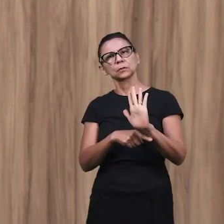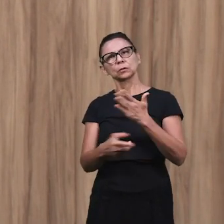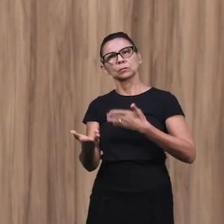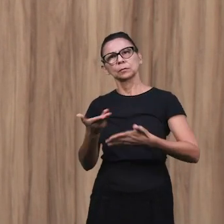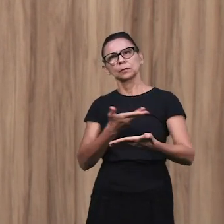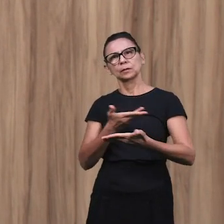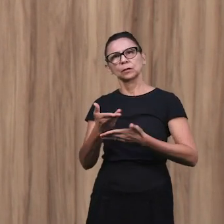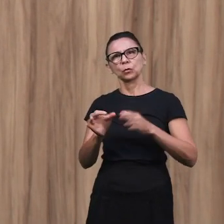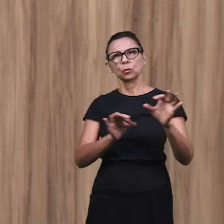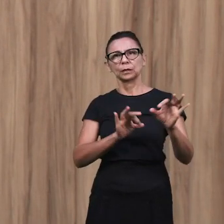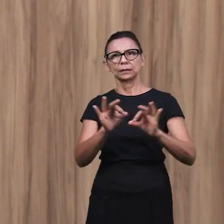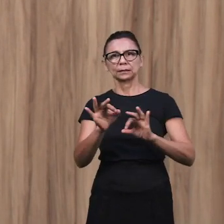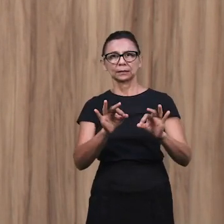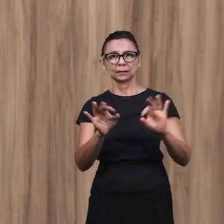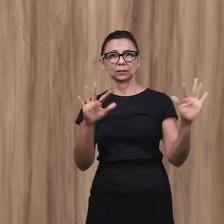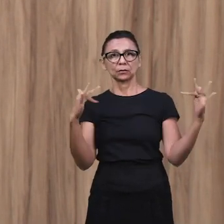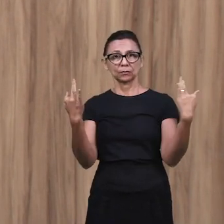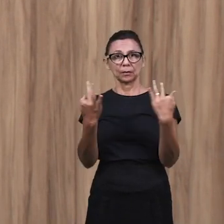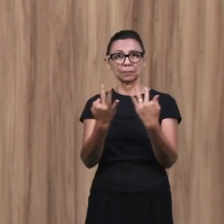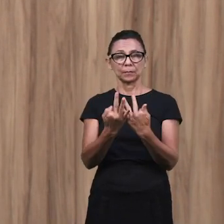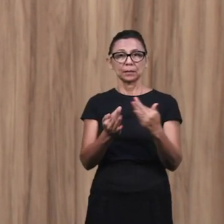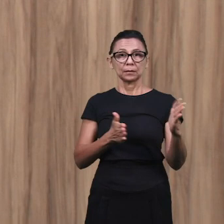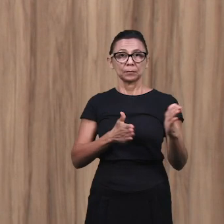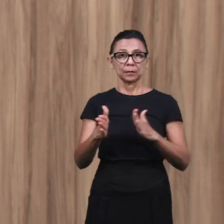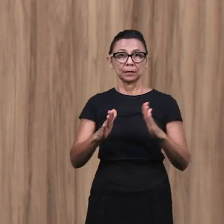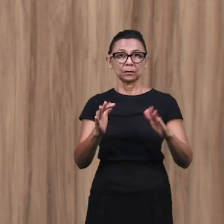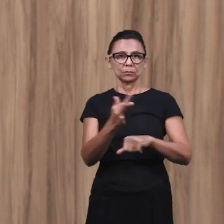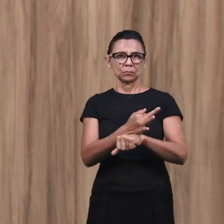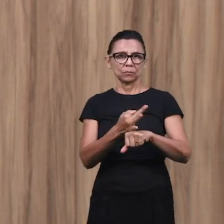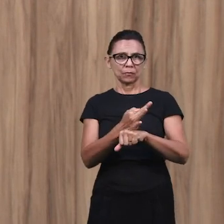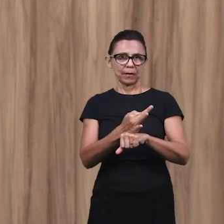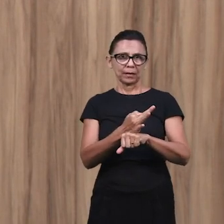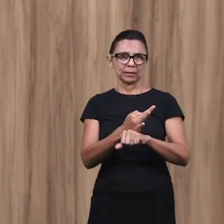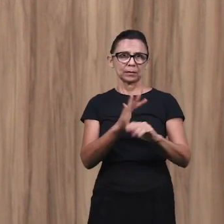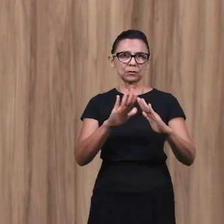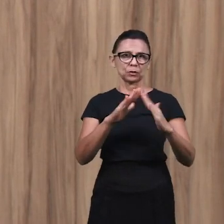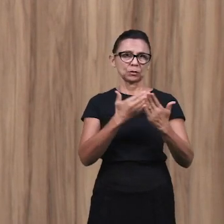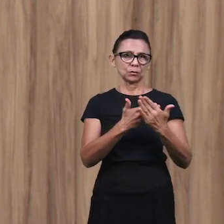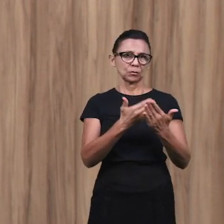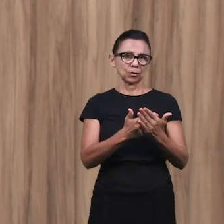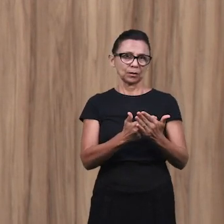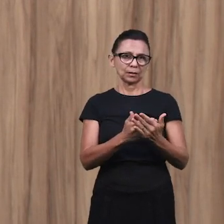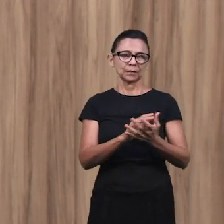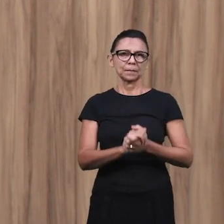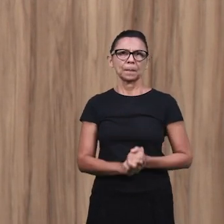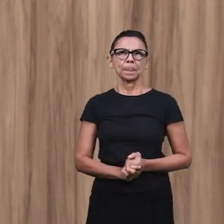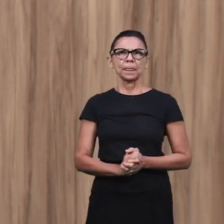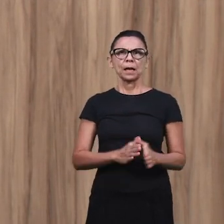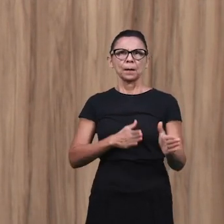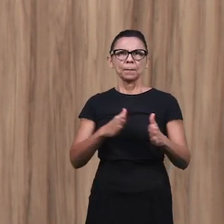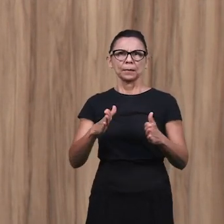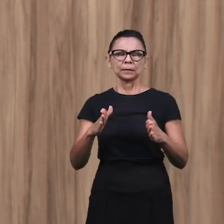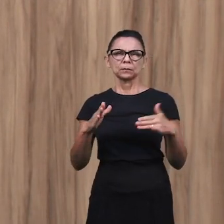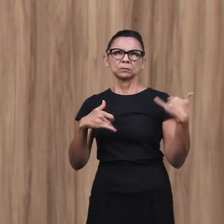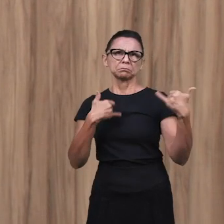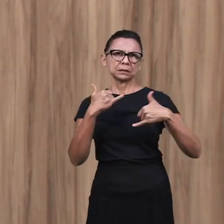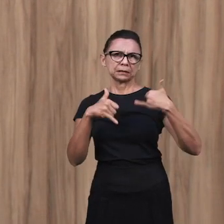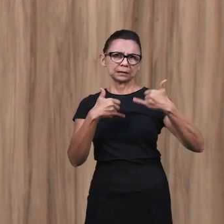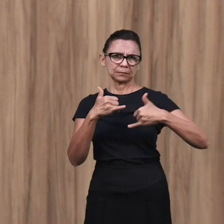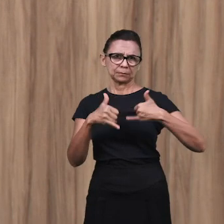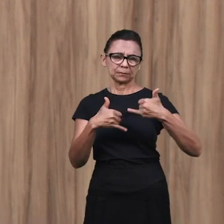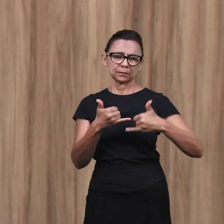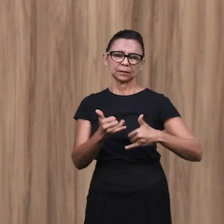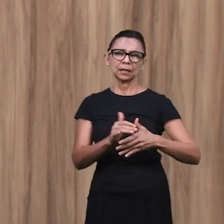familles pendant la période des vacances scolaires, le temps de jouer. Ce temps de jouer